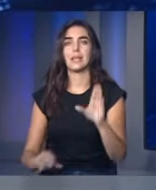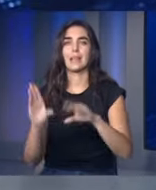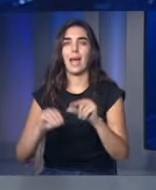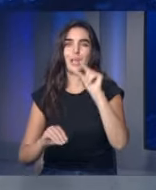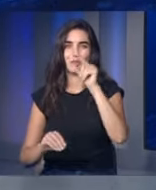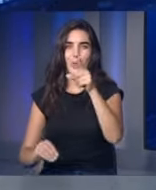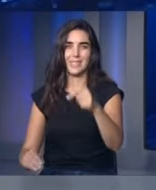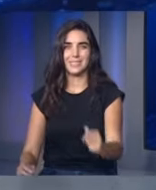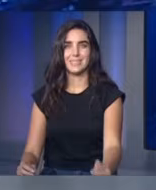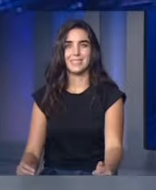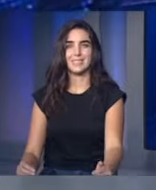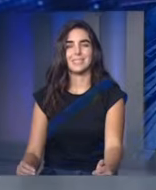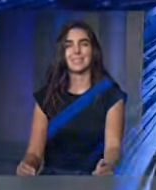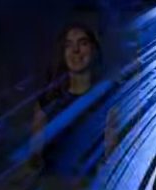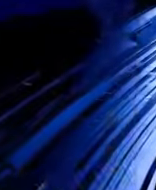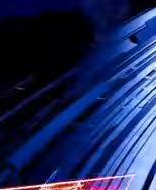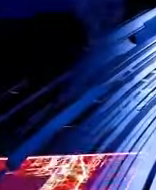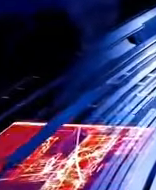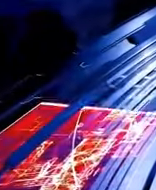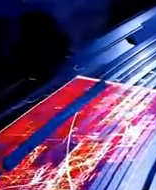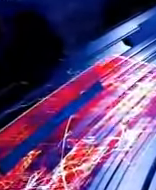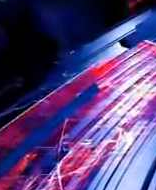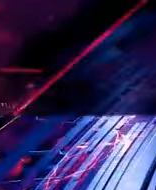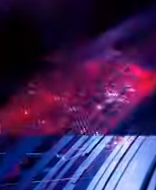فاصل فنواصل.